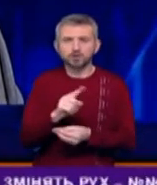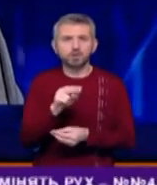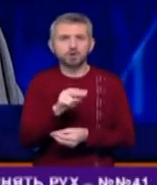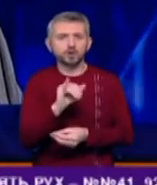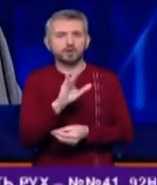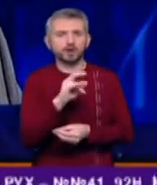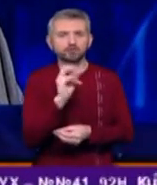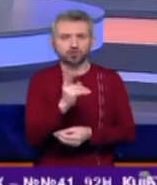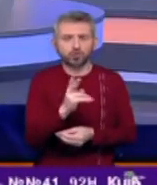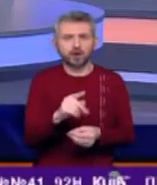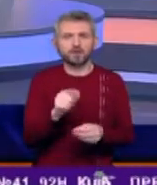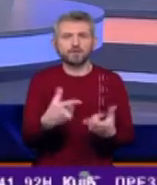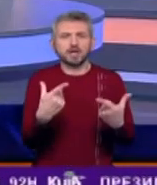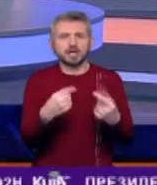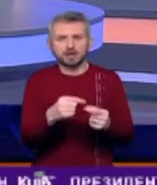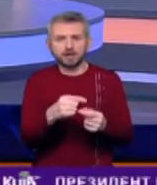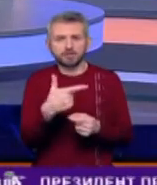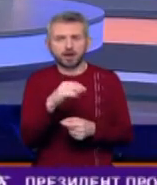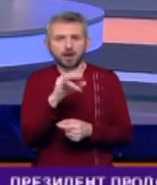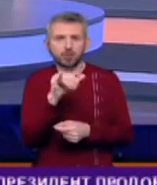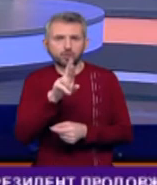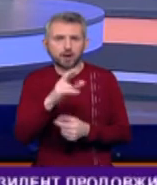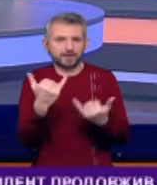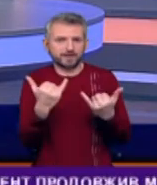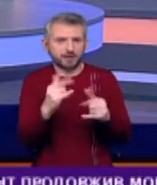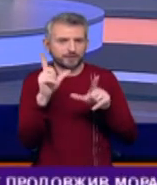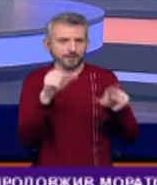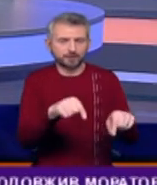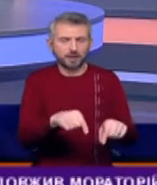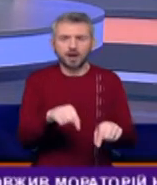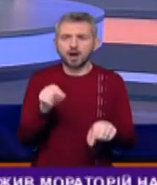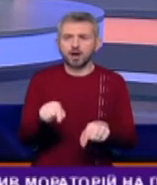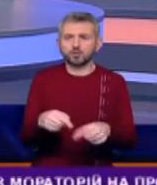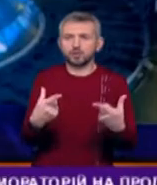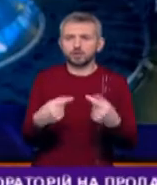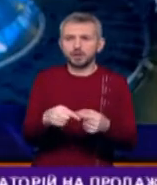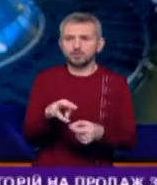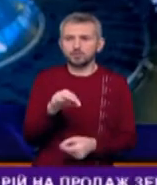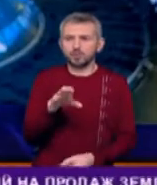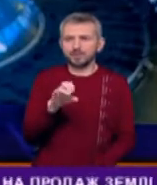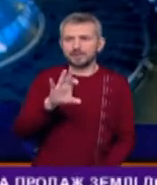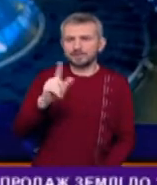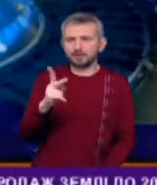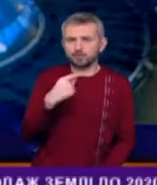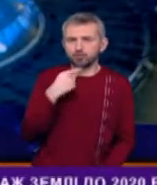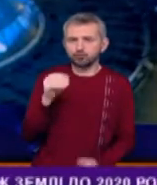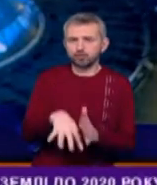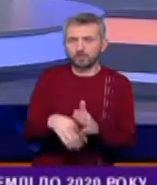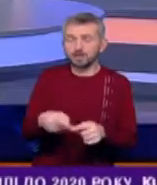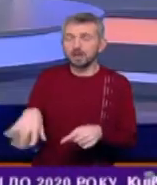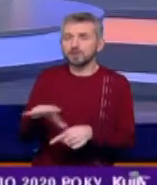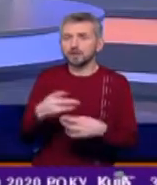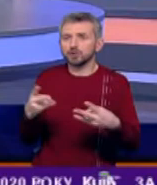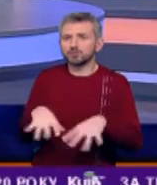Інванчук, він десь в Генуї зараз, а тут він десь там в Мостиську проголосував. Це все потрібно на